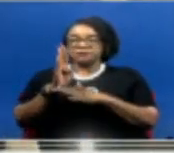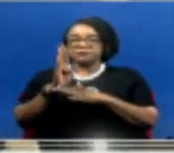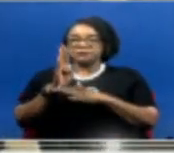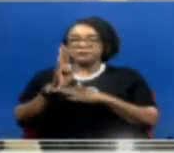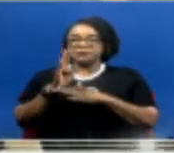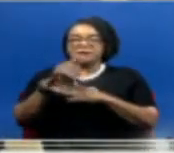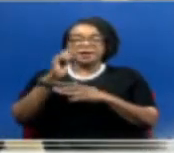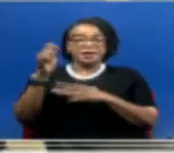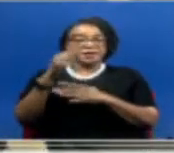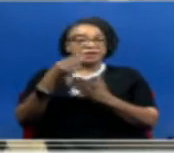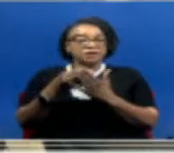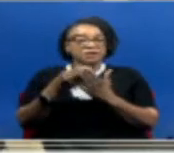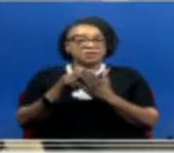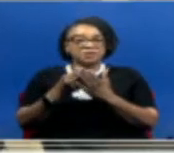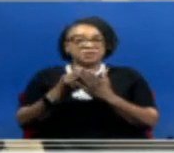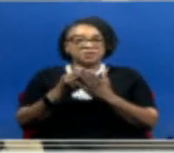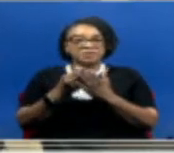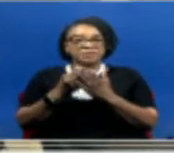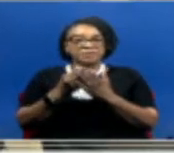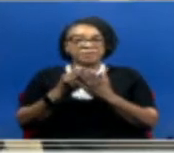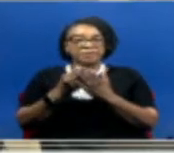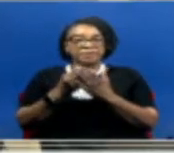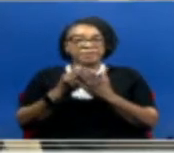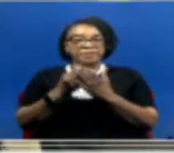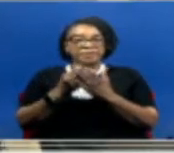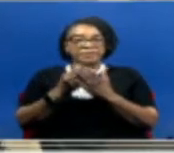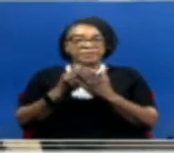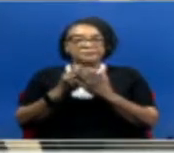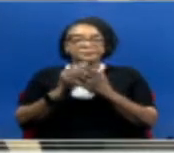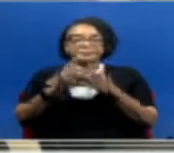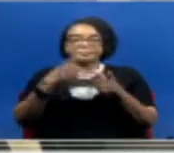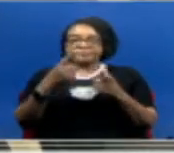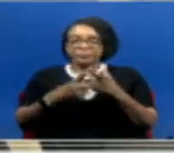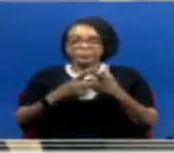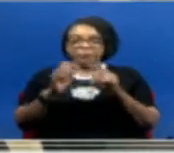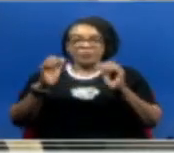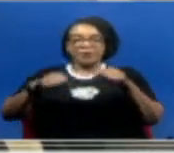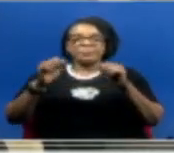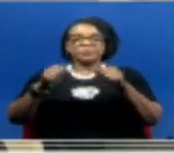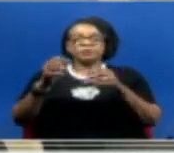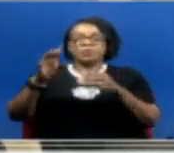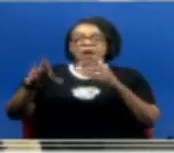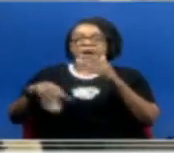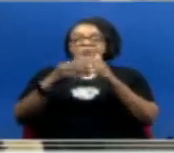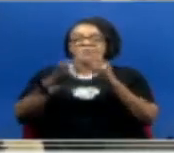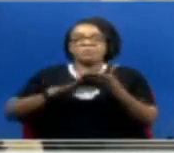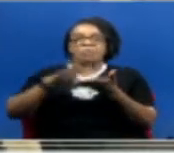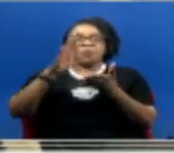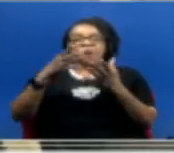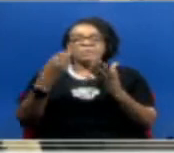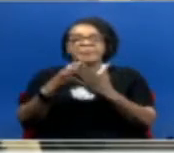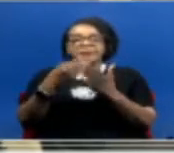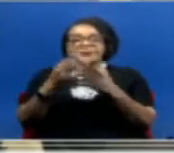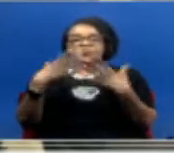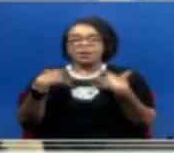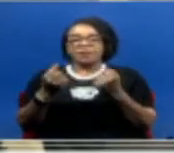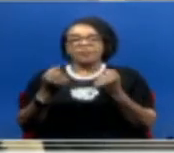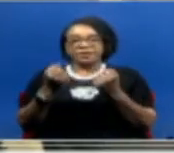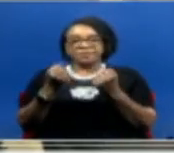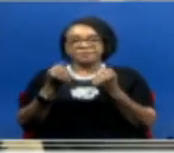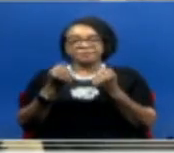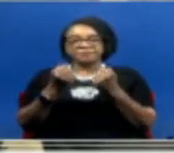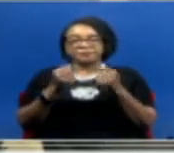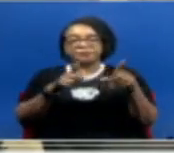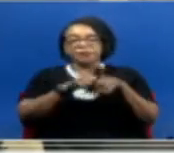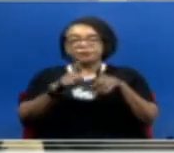5 billion Kenya shillings on JSS. We have also been able to add more money into help and to